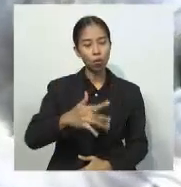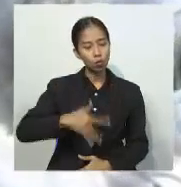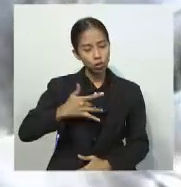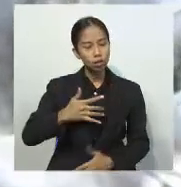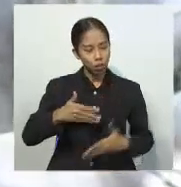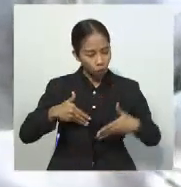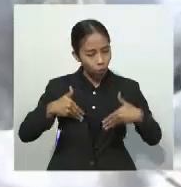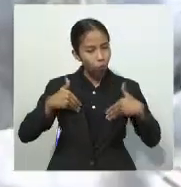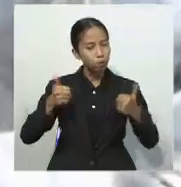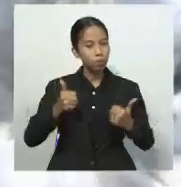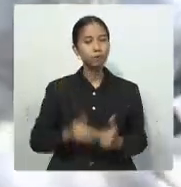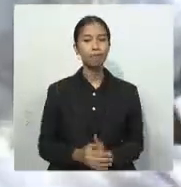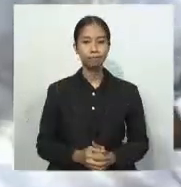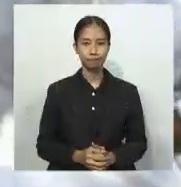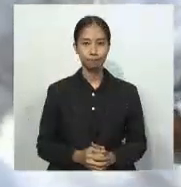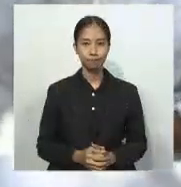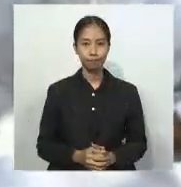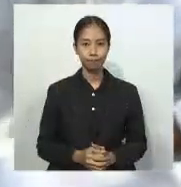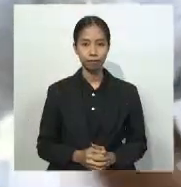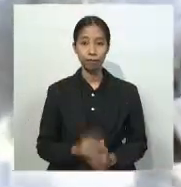ากครับ